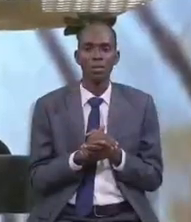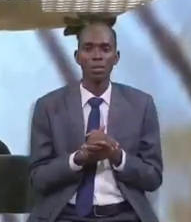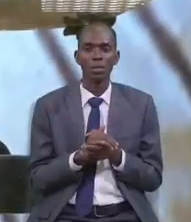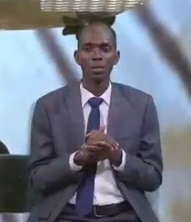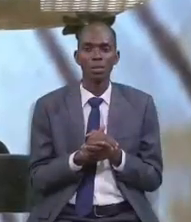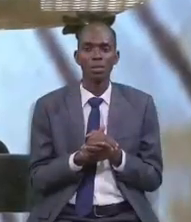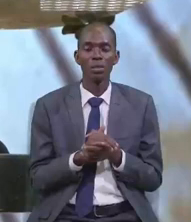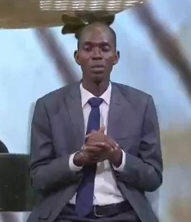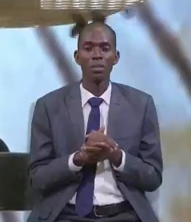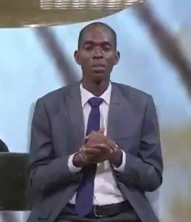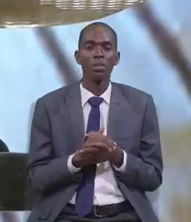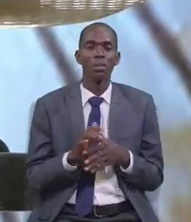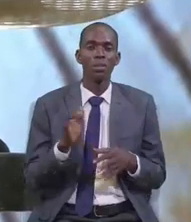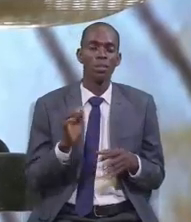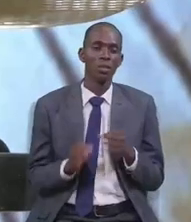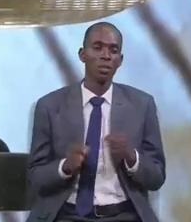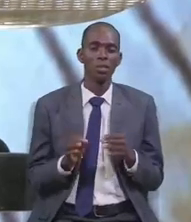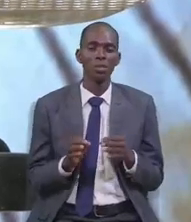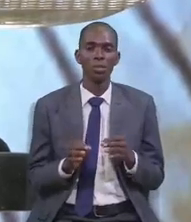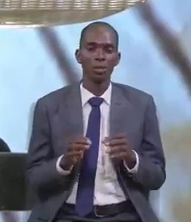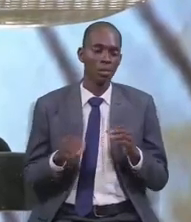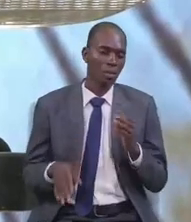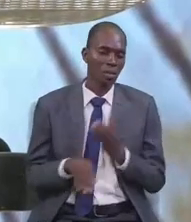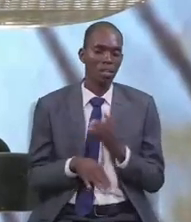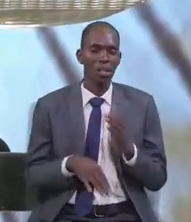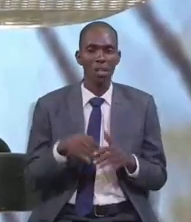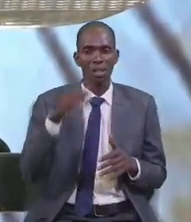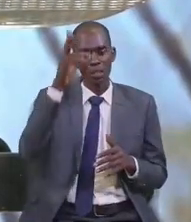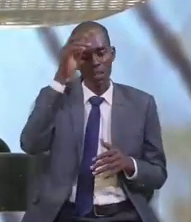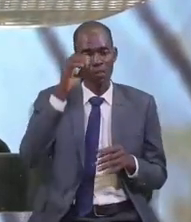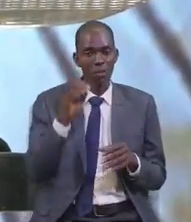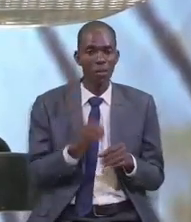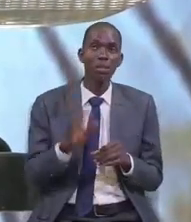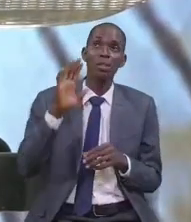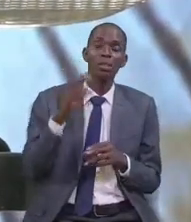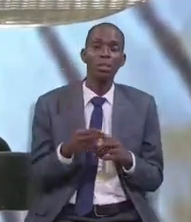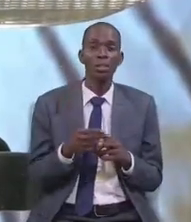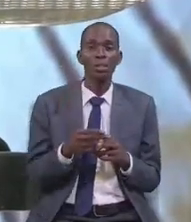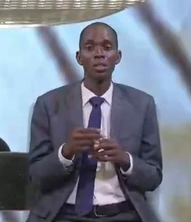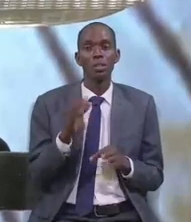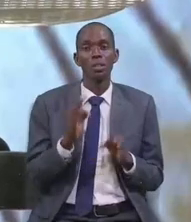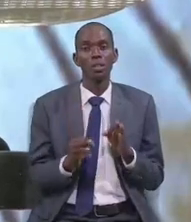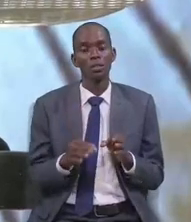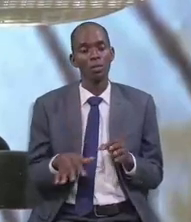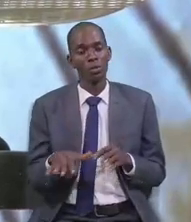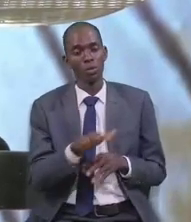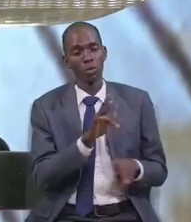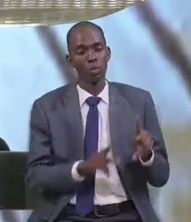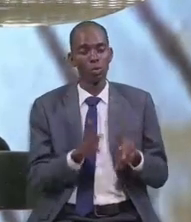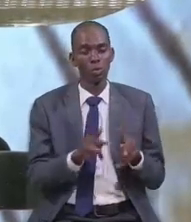Si ceux qui chassent les démons en son nom, s'ils seront perdus, où